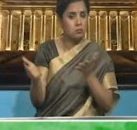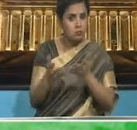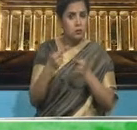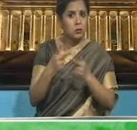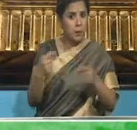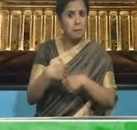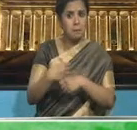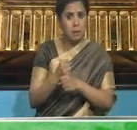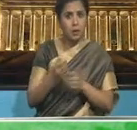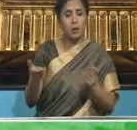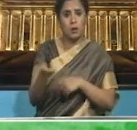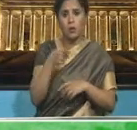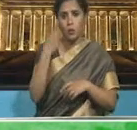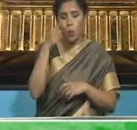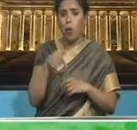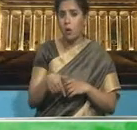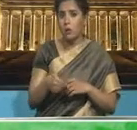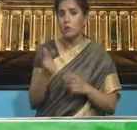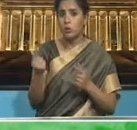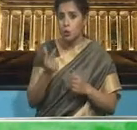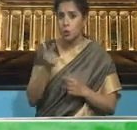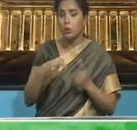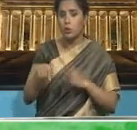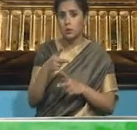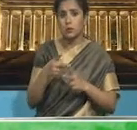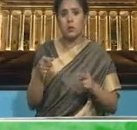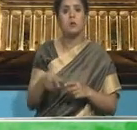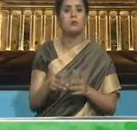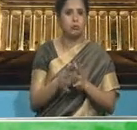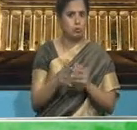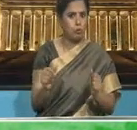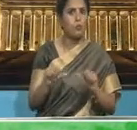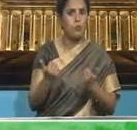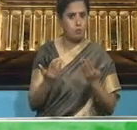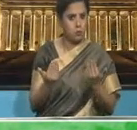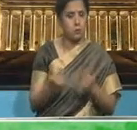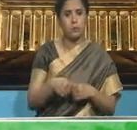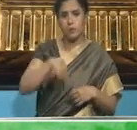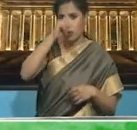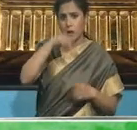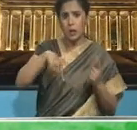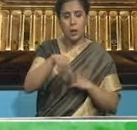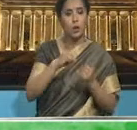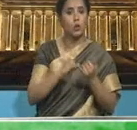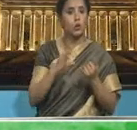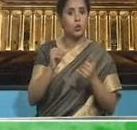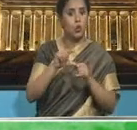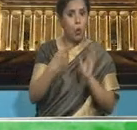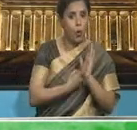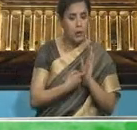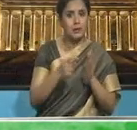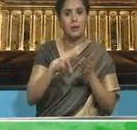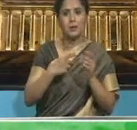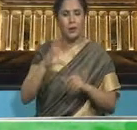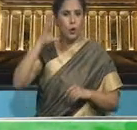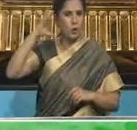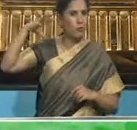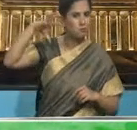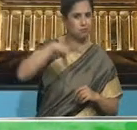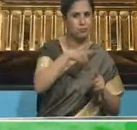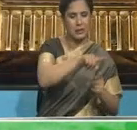और लोकप्रिय बनाना भी एक समाधान है। भारत ने सौर ऊर्जा और इलेक्ट्रिक वाहनों